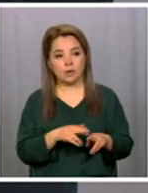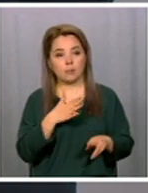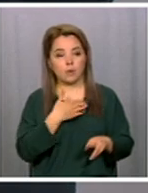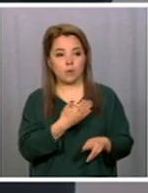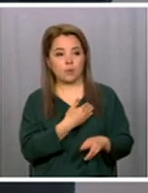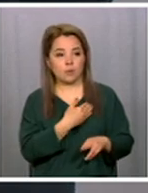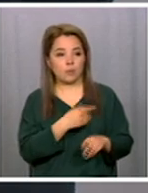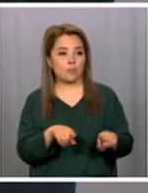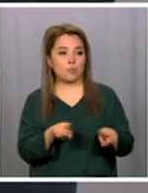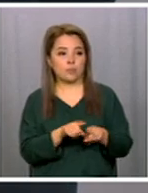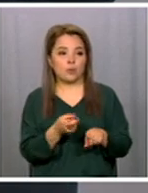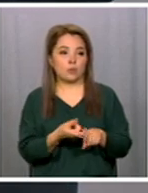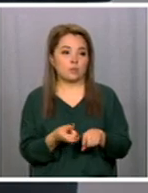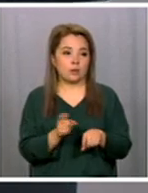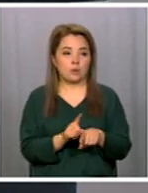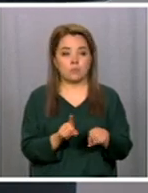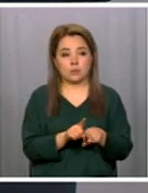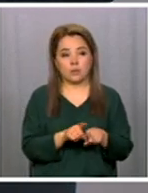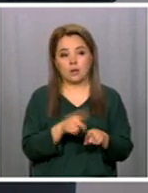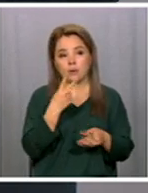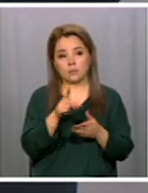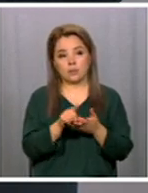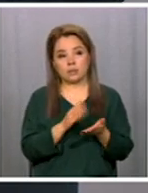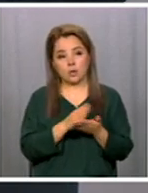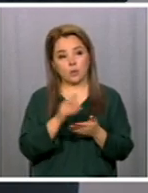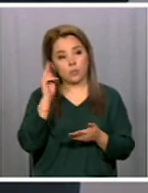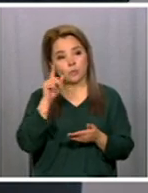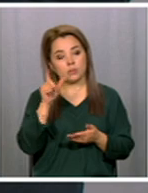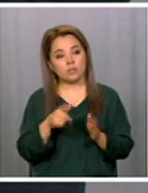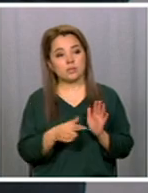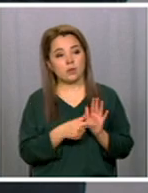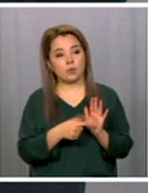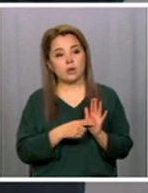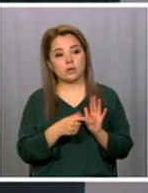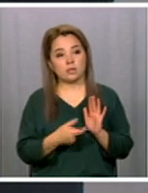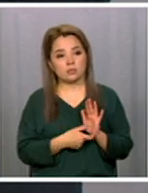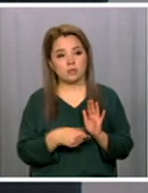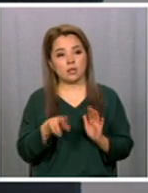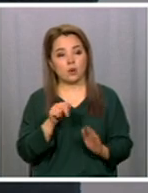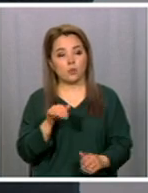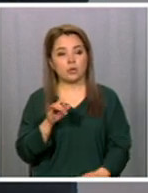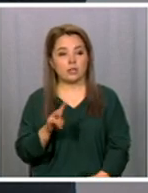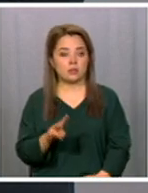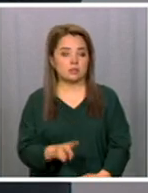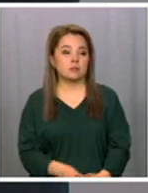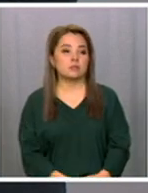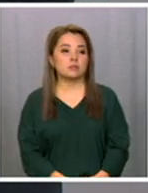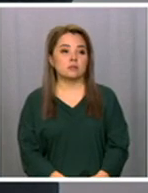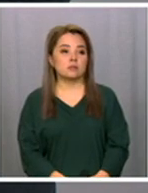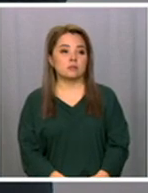него похожим. Ученик 7 класса Таурен.